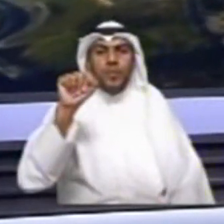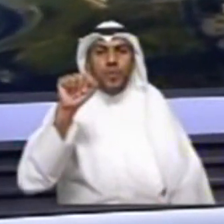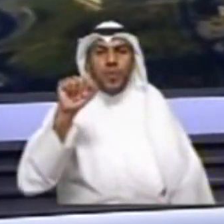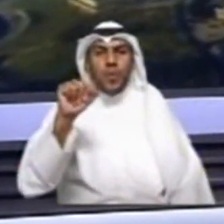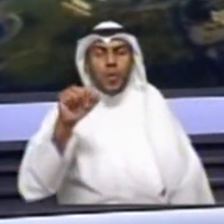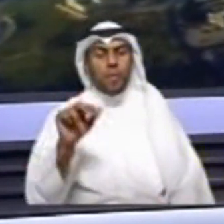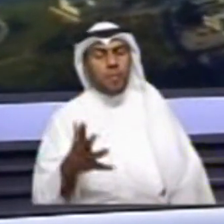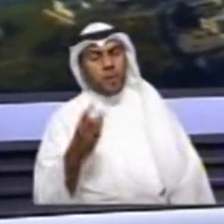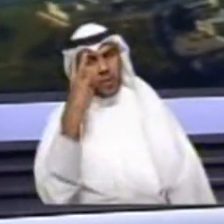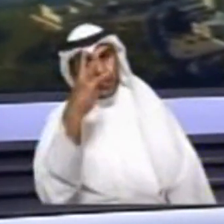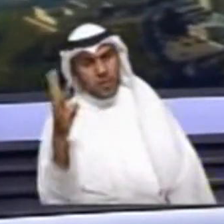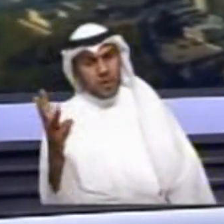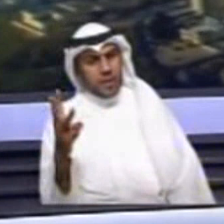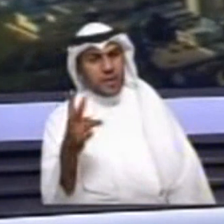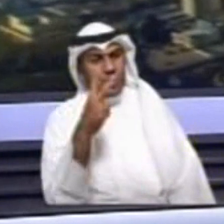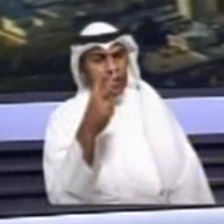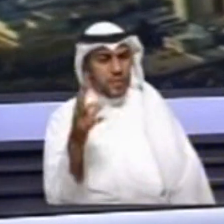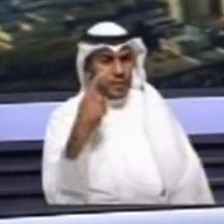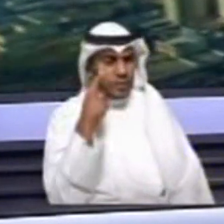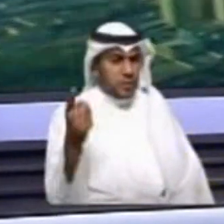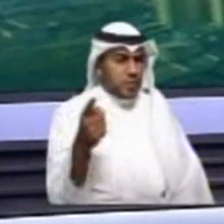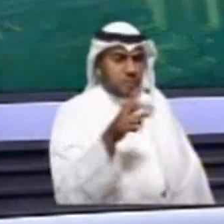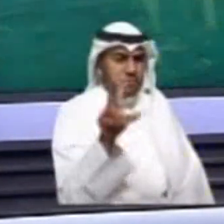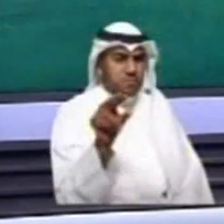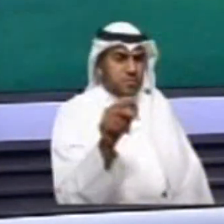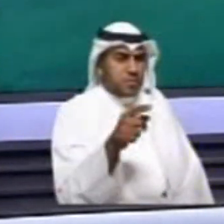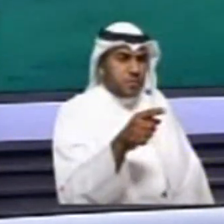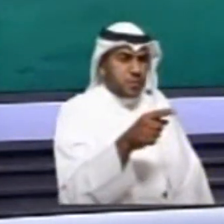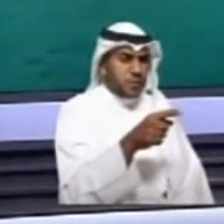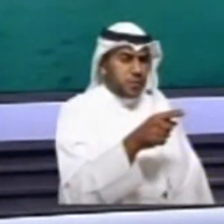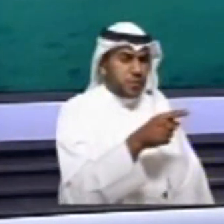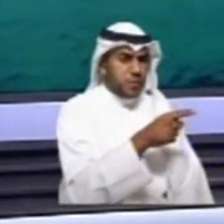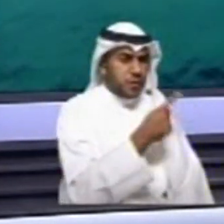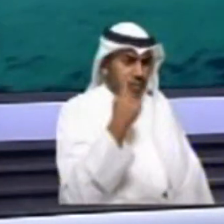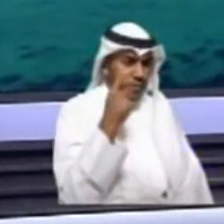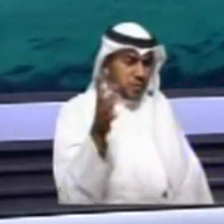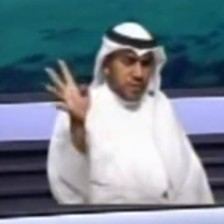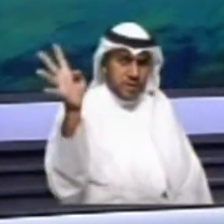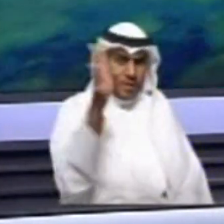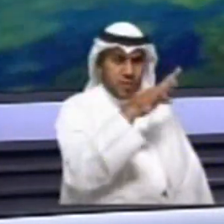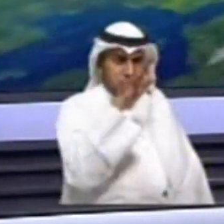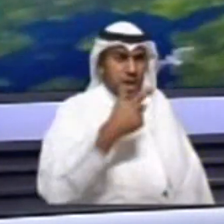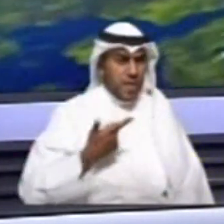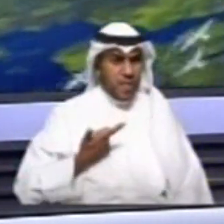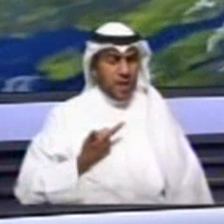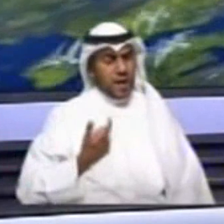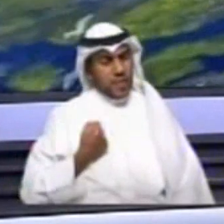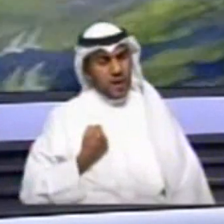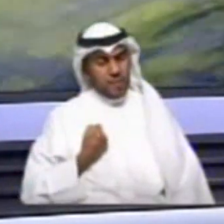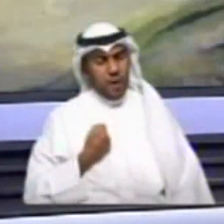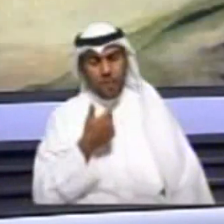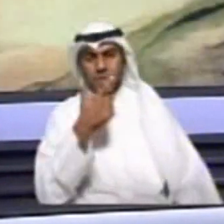ما بين 33 إلى 32 مستمرة الحرارة، ولكن مثل ما قلت هناك من يوم الثلاثاء والأربعاء تشكل لبعض